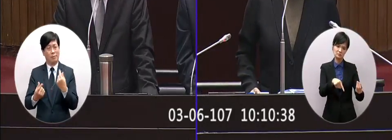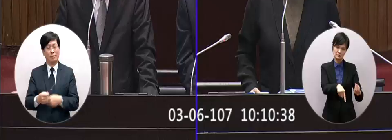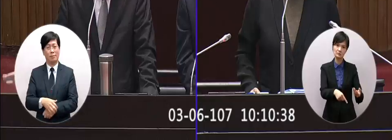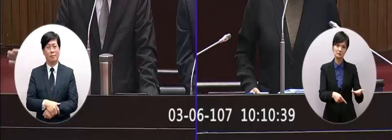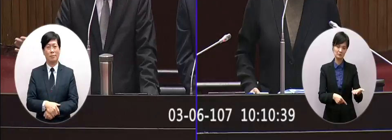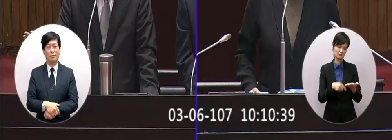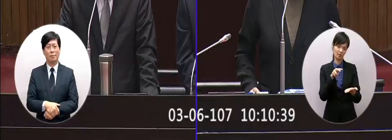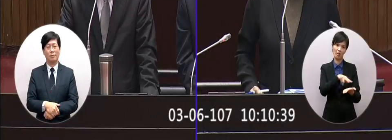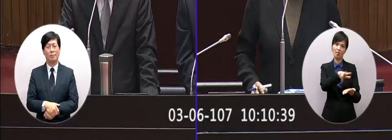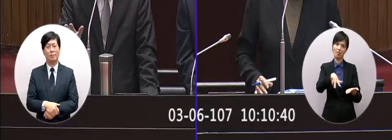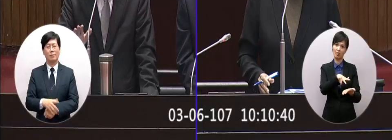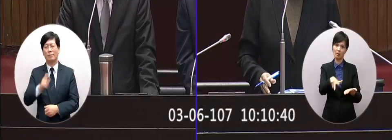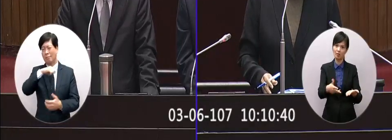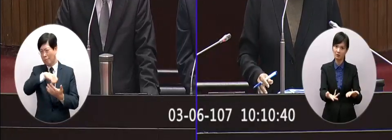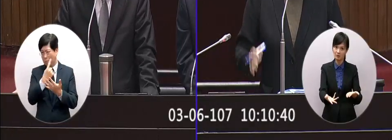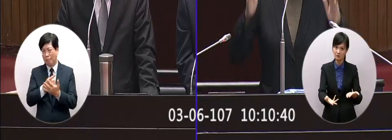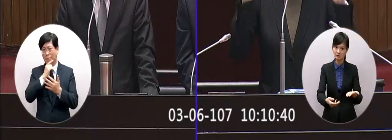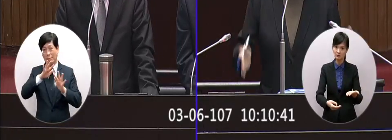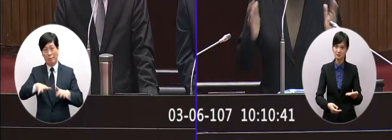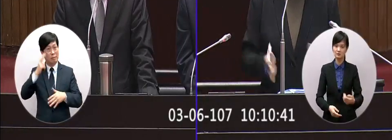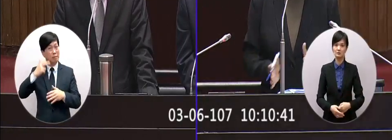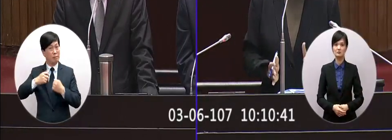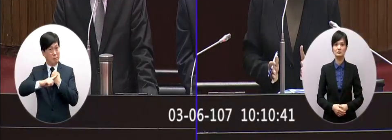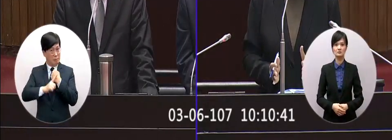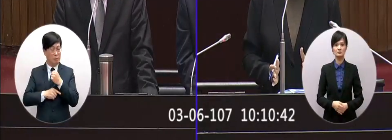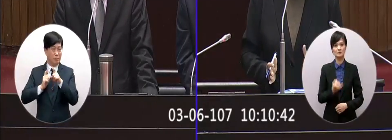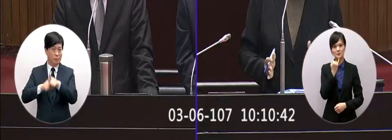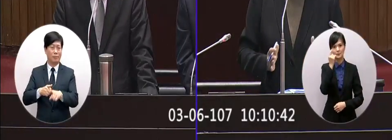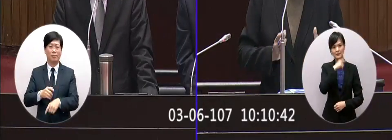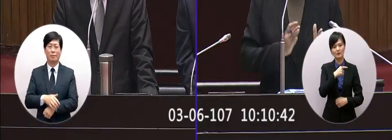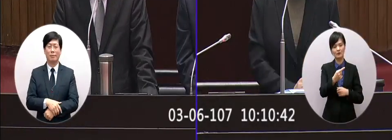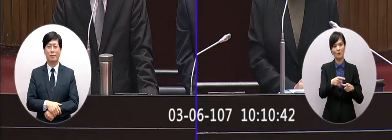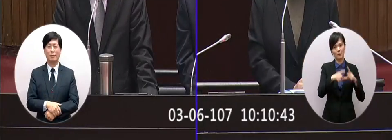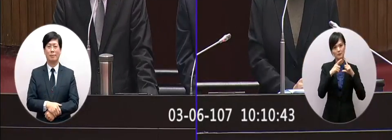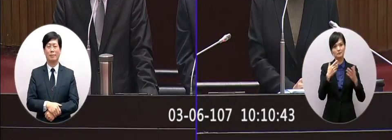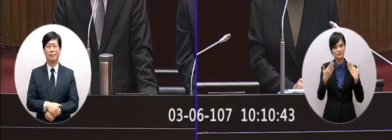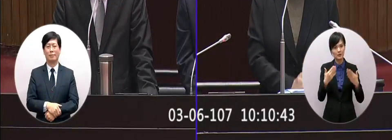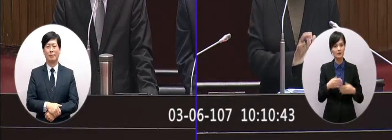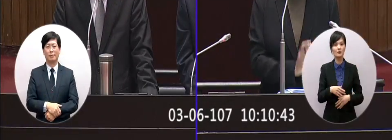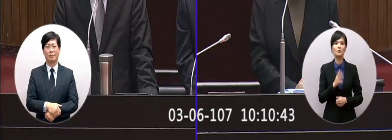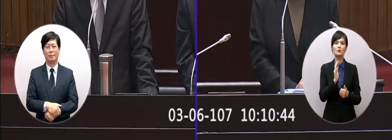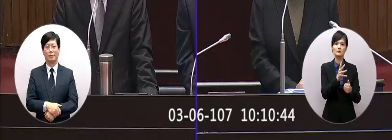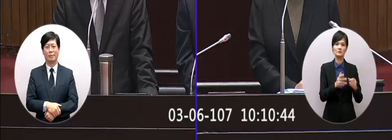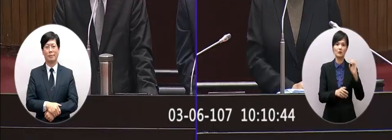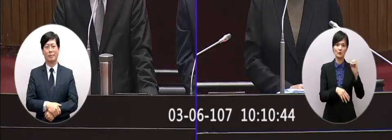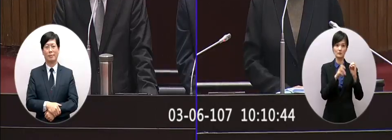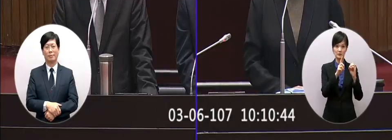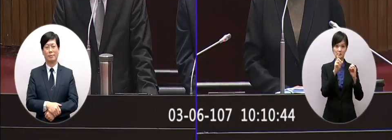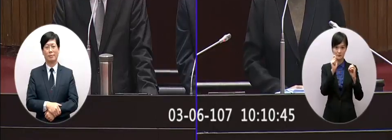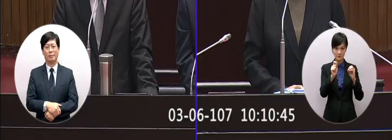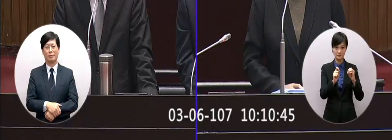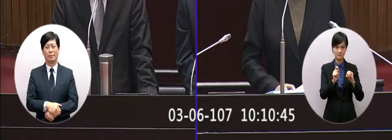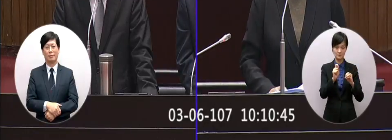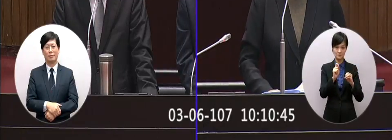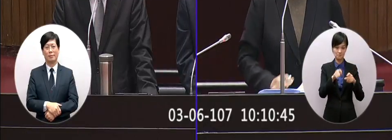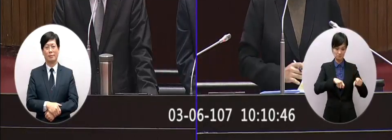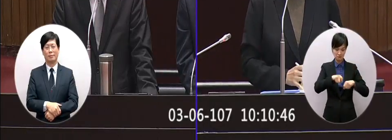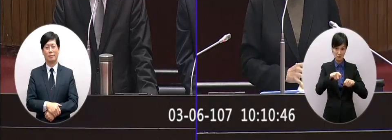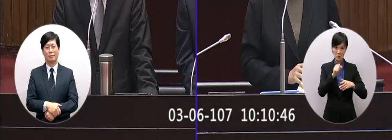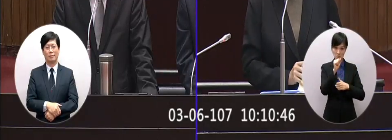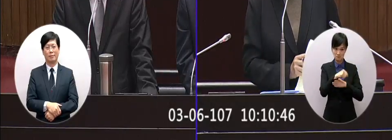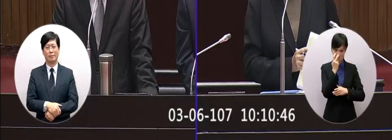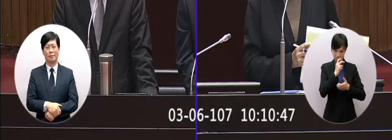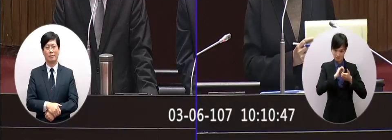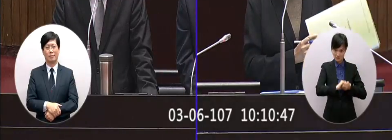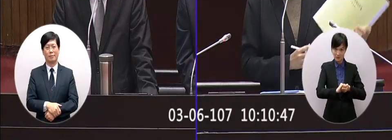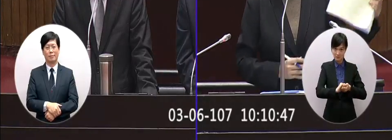计划啊。 这个完全按照宪政体制。 你可不可以告诉我 ，ODA 计划有没有核定本？你说有或